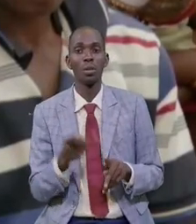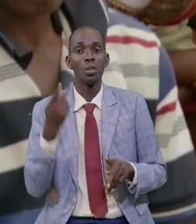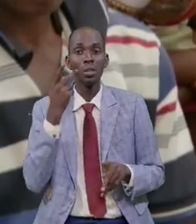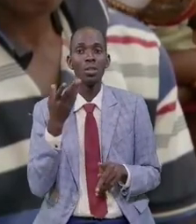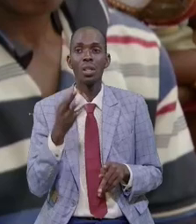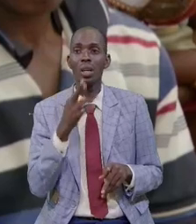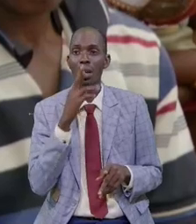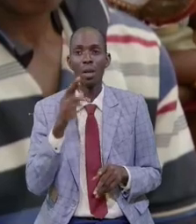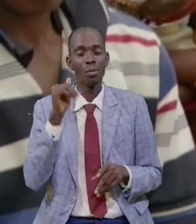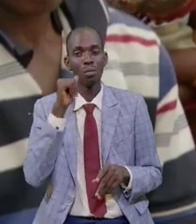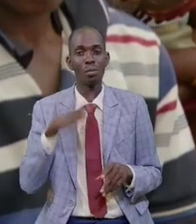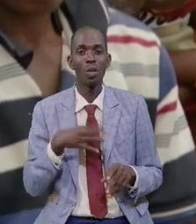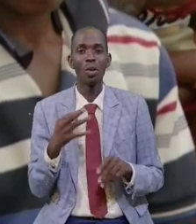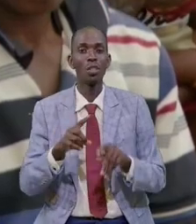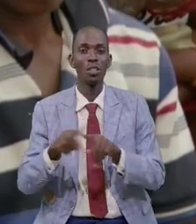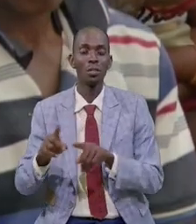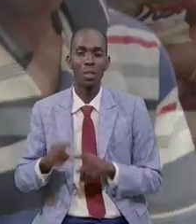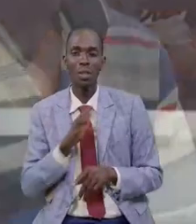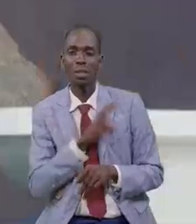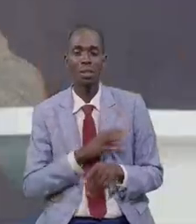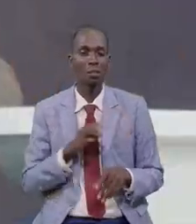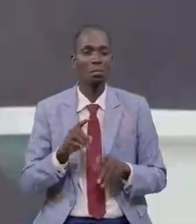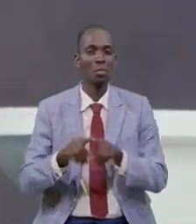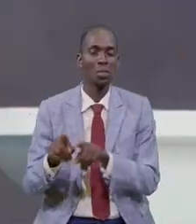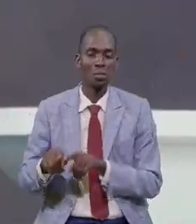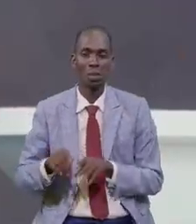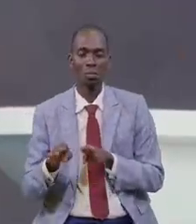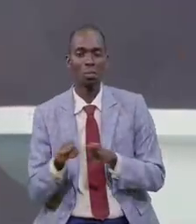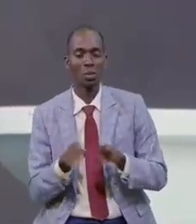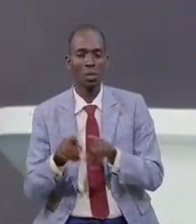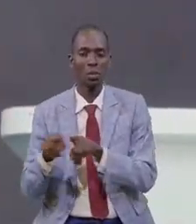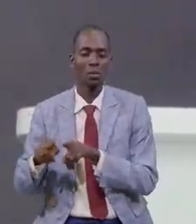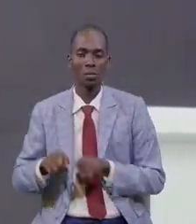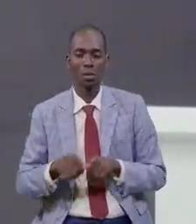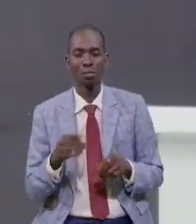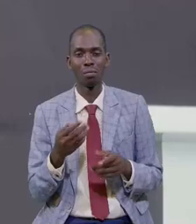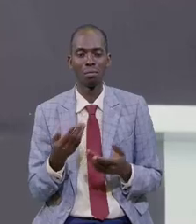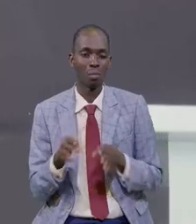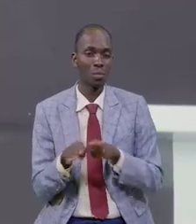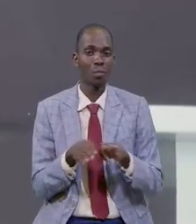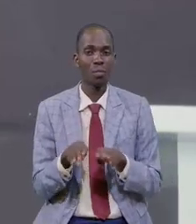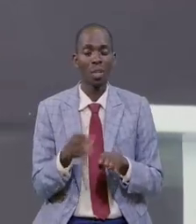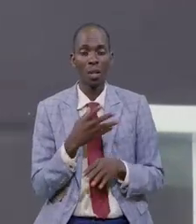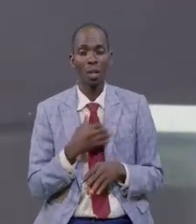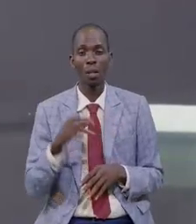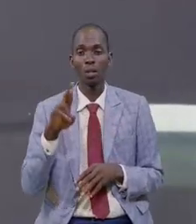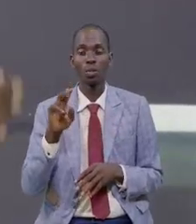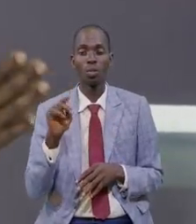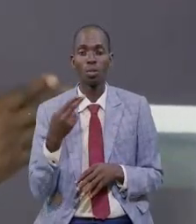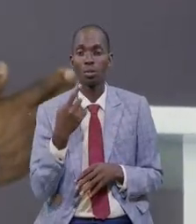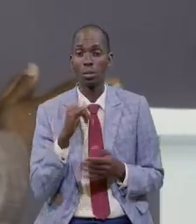différentes couleurs de différents caractères et de différents comportements rut a dit non